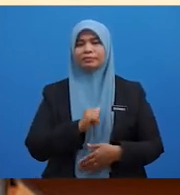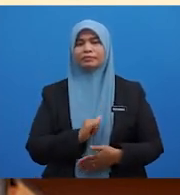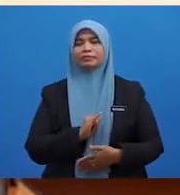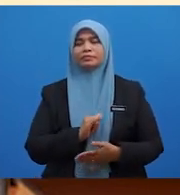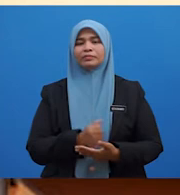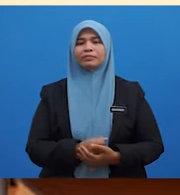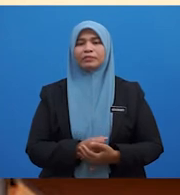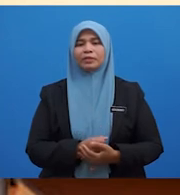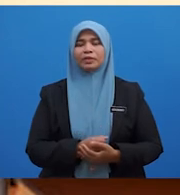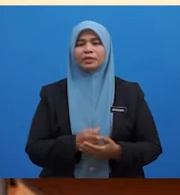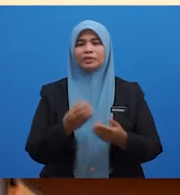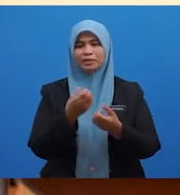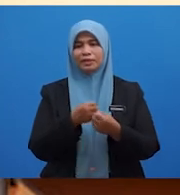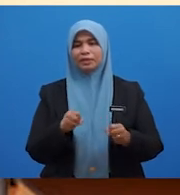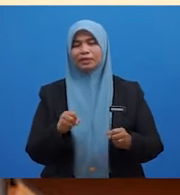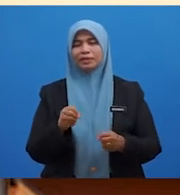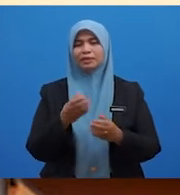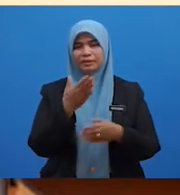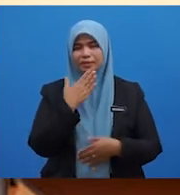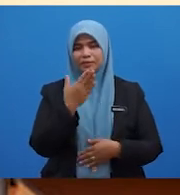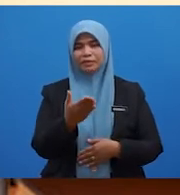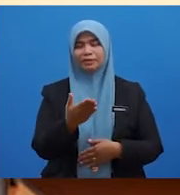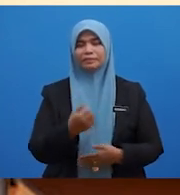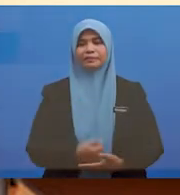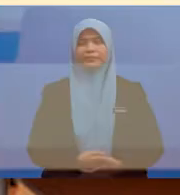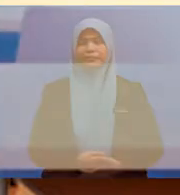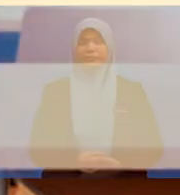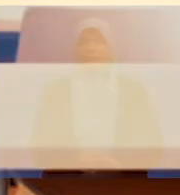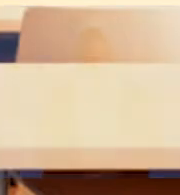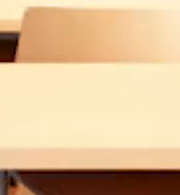daripada saya sendiri. Sekian, terima kasih.